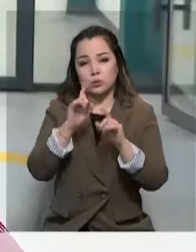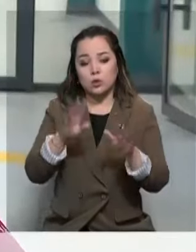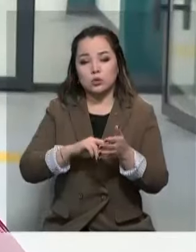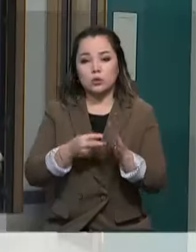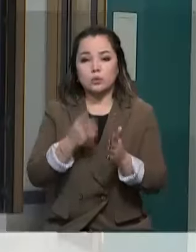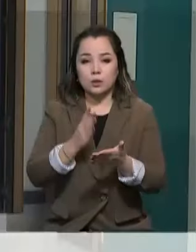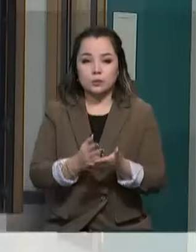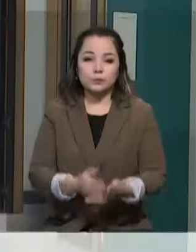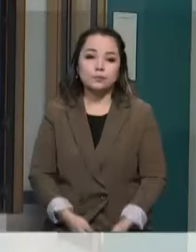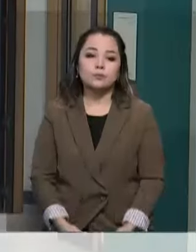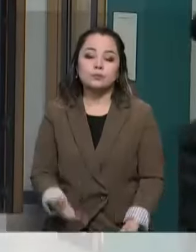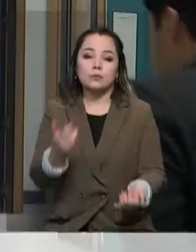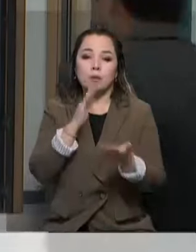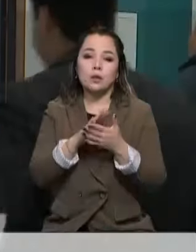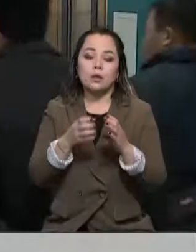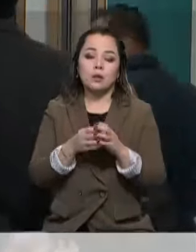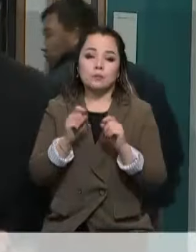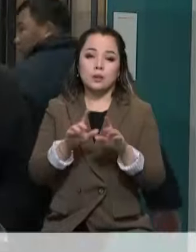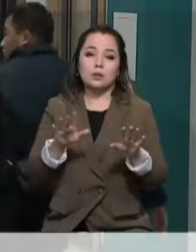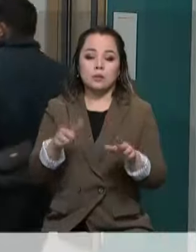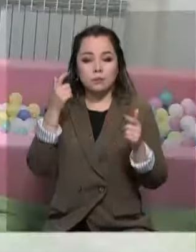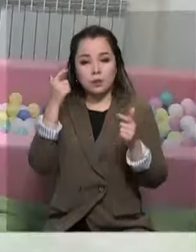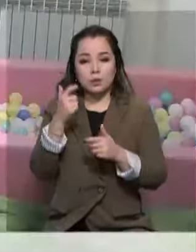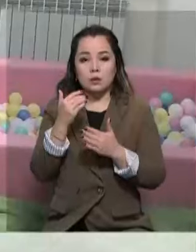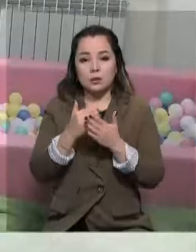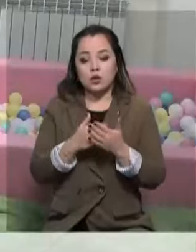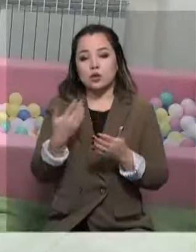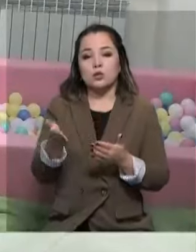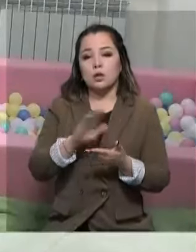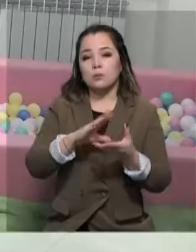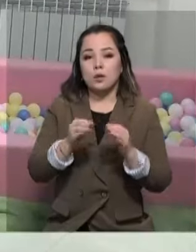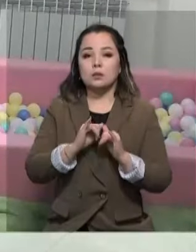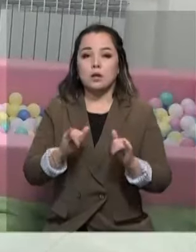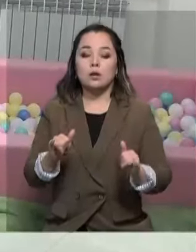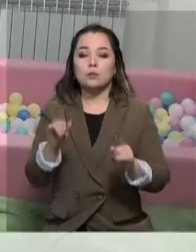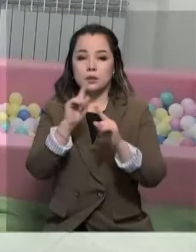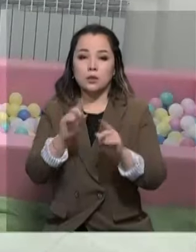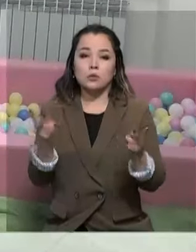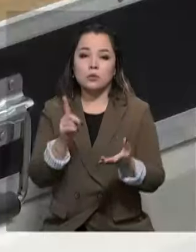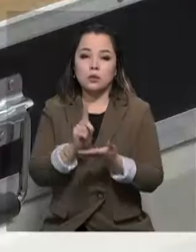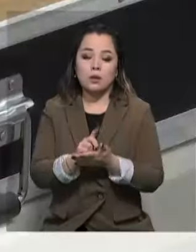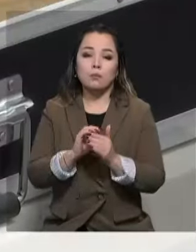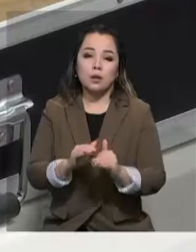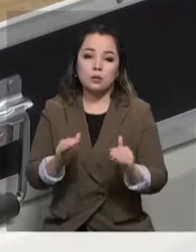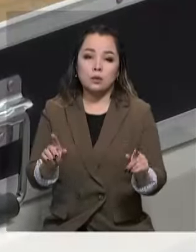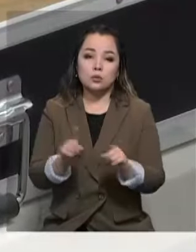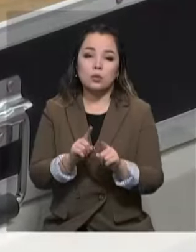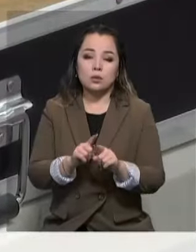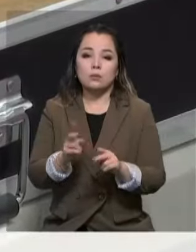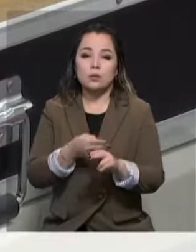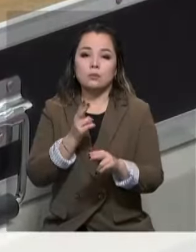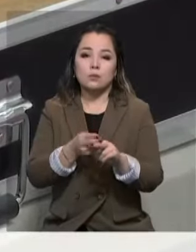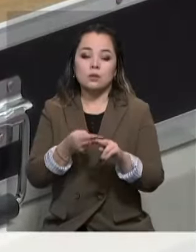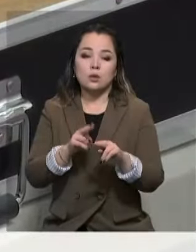жоспар. Заманауи мектептерді оқушылардың білім алуымен қатар жан-жақты дамуына жағдай жасалған ерекше қажеттіліктері бар балалар үшін де кедергісіз